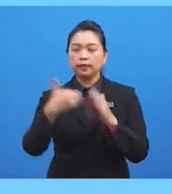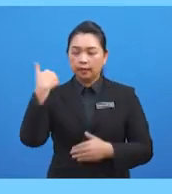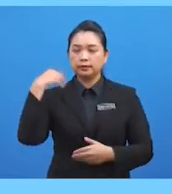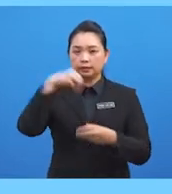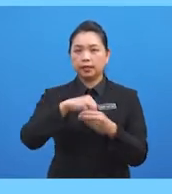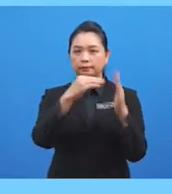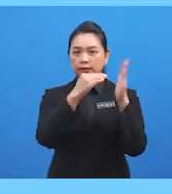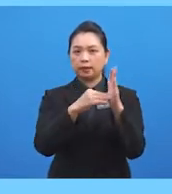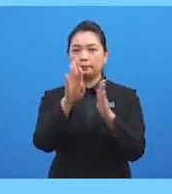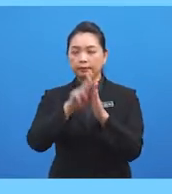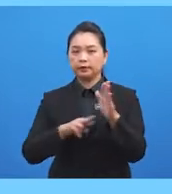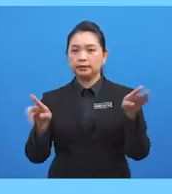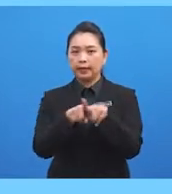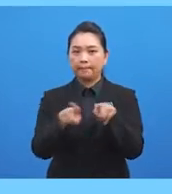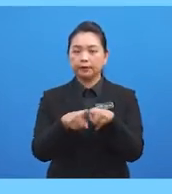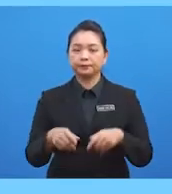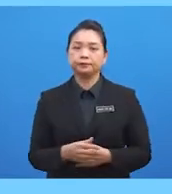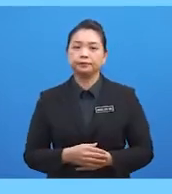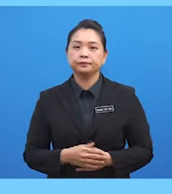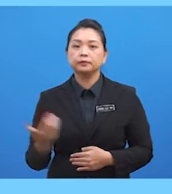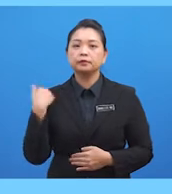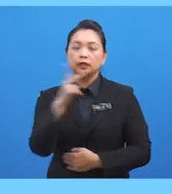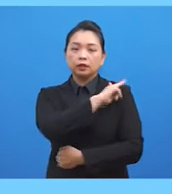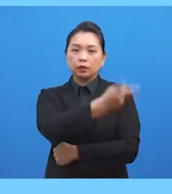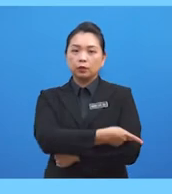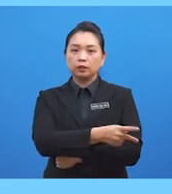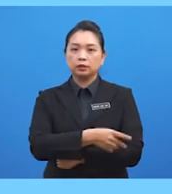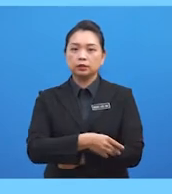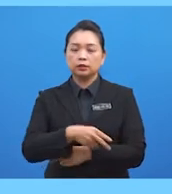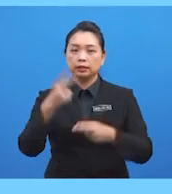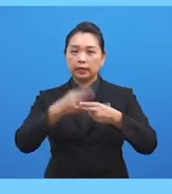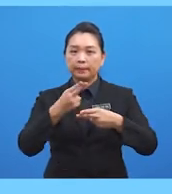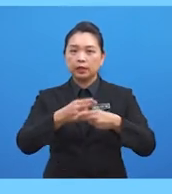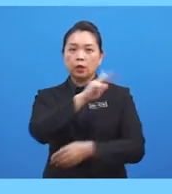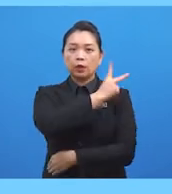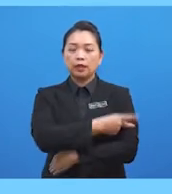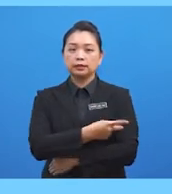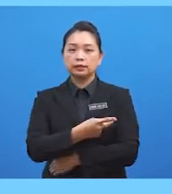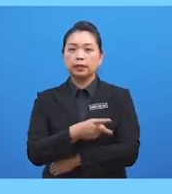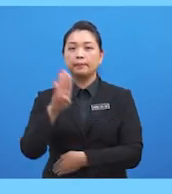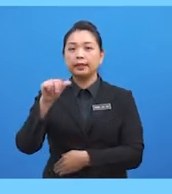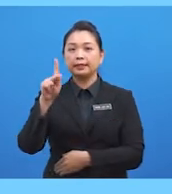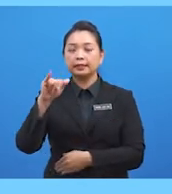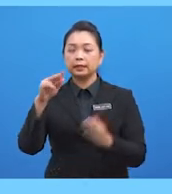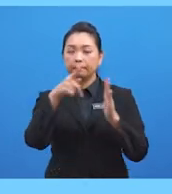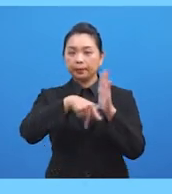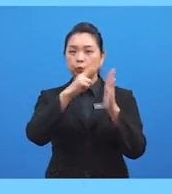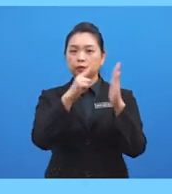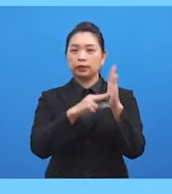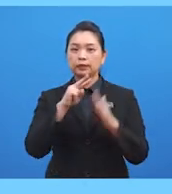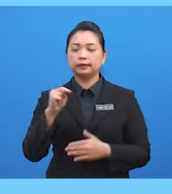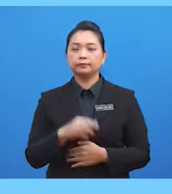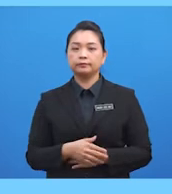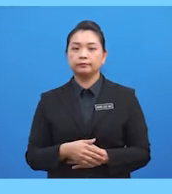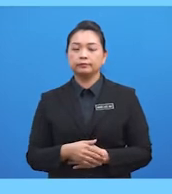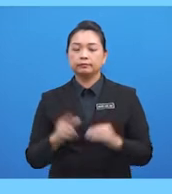bersama. Terdapat juga kuasa yang dinamakan kuasa baki perundangan.